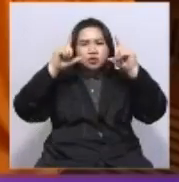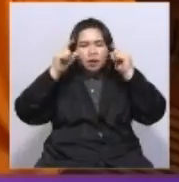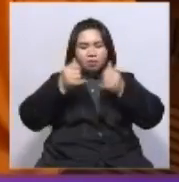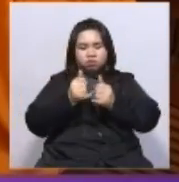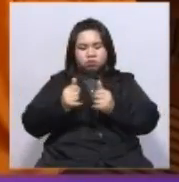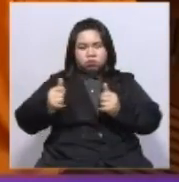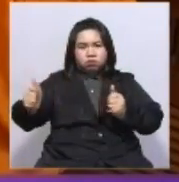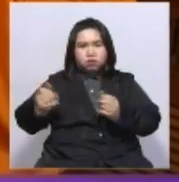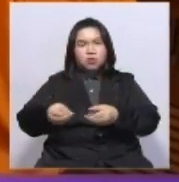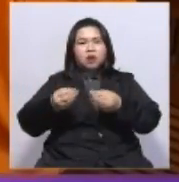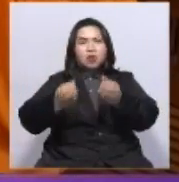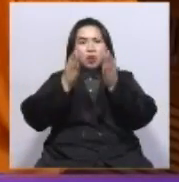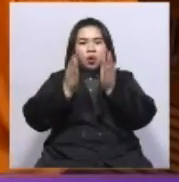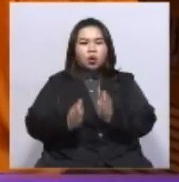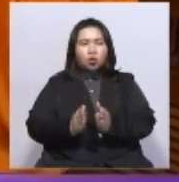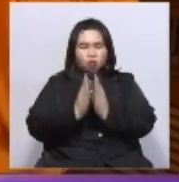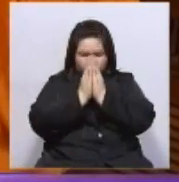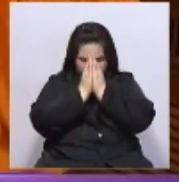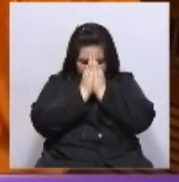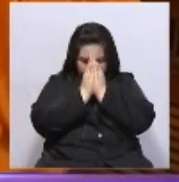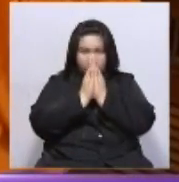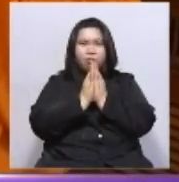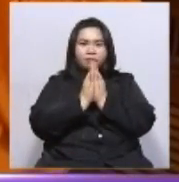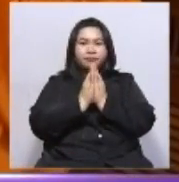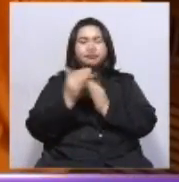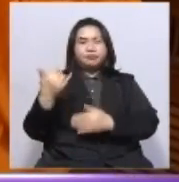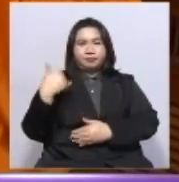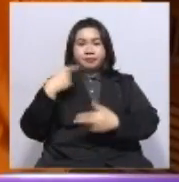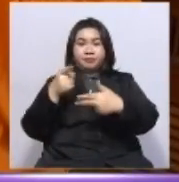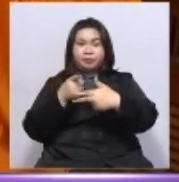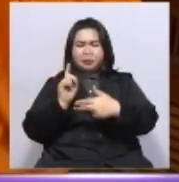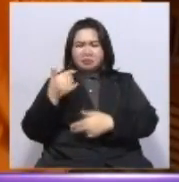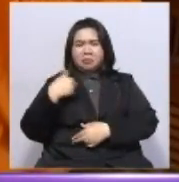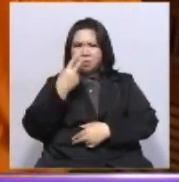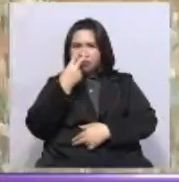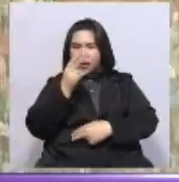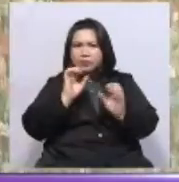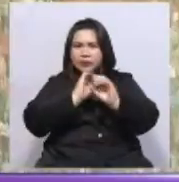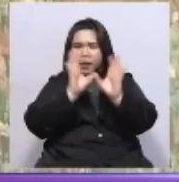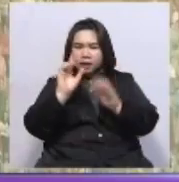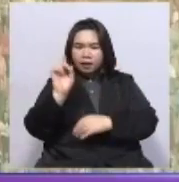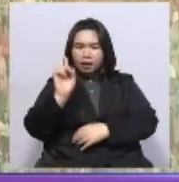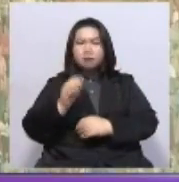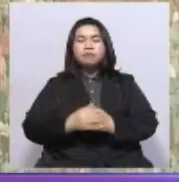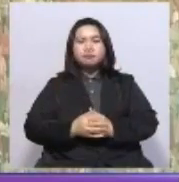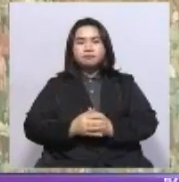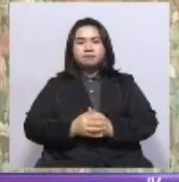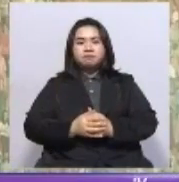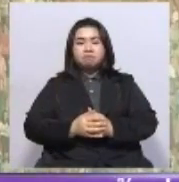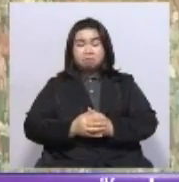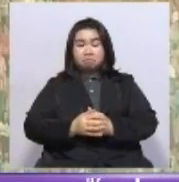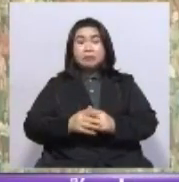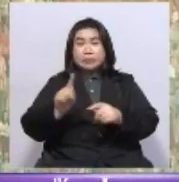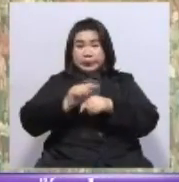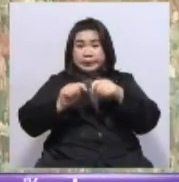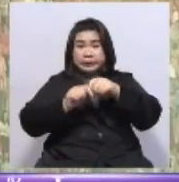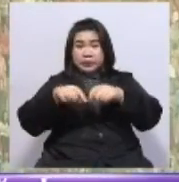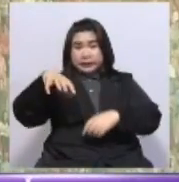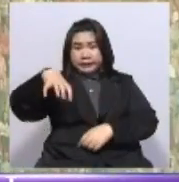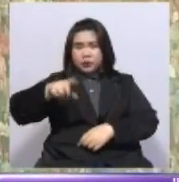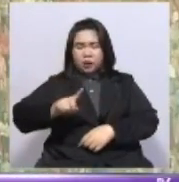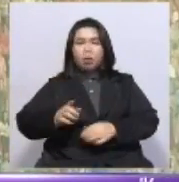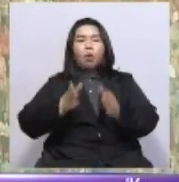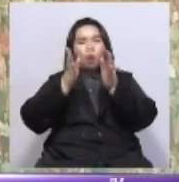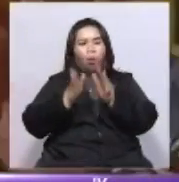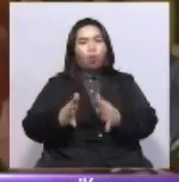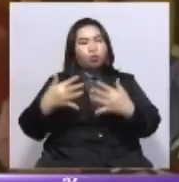เทศให้พุทธศาสนิกชนได้กราบสักการะส่วนอีกหนึ่งจุดเด่นที่สำคัญครับนั่นก็คือพระอุโบสถหลังนี้เกิดขึ้นจาก